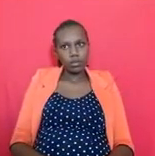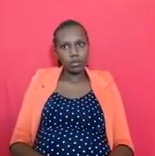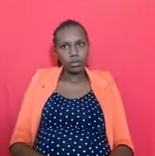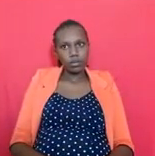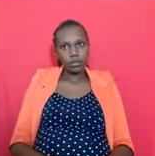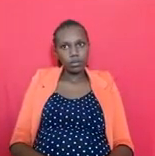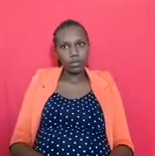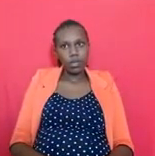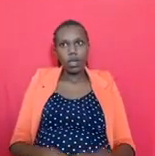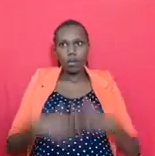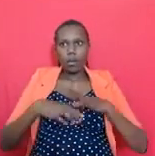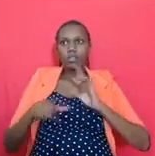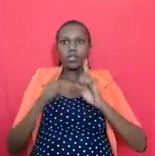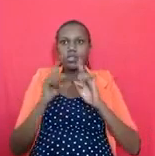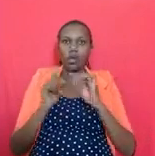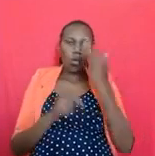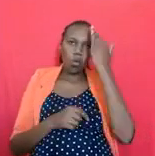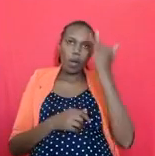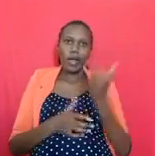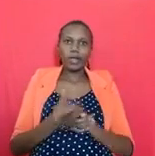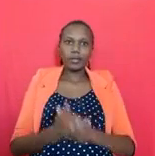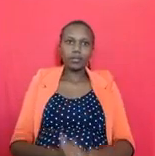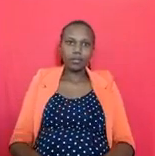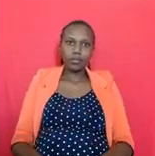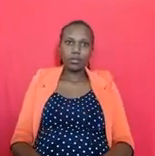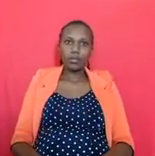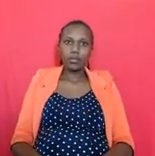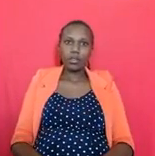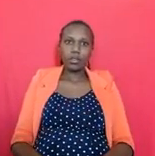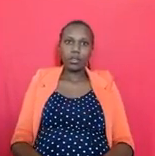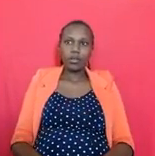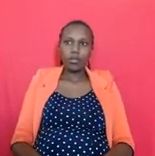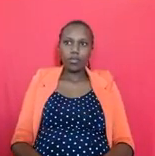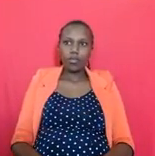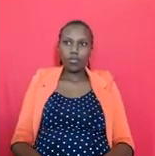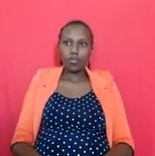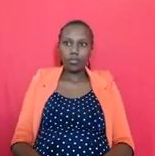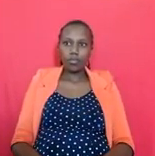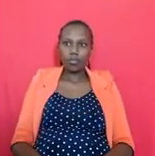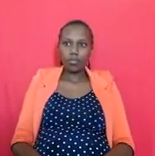We uraria, diyo inu wako herudha.